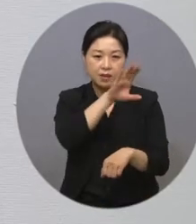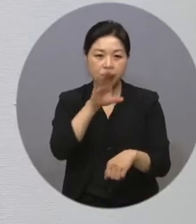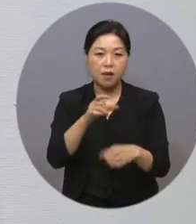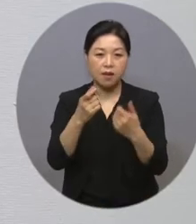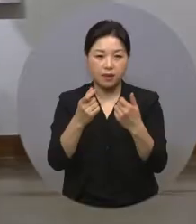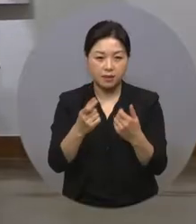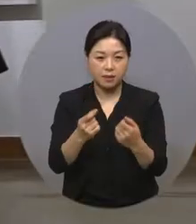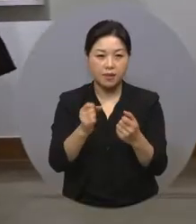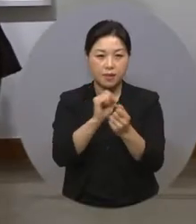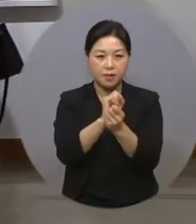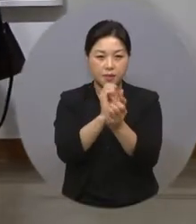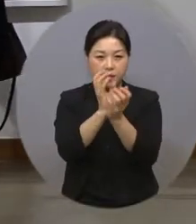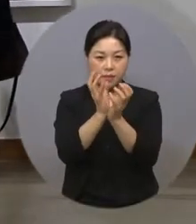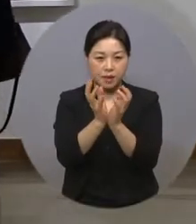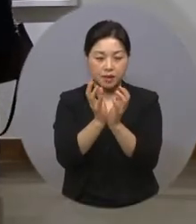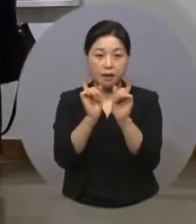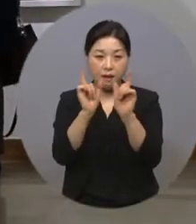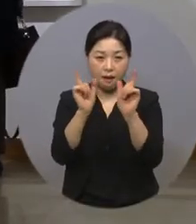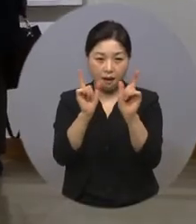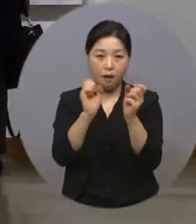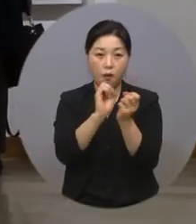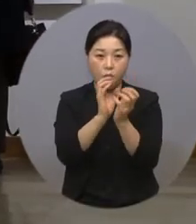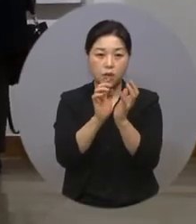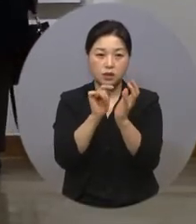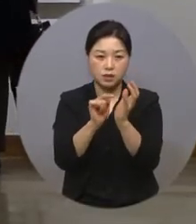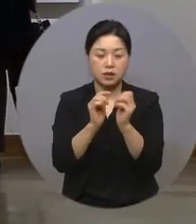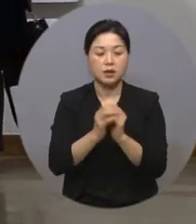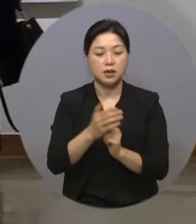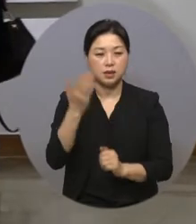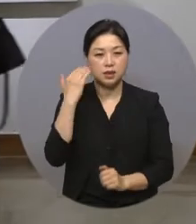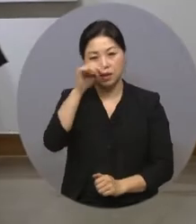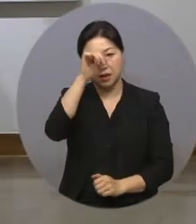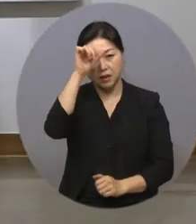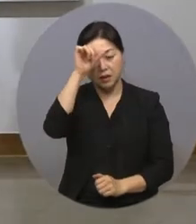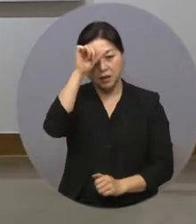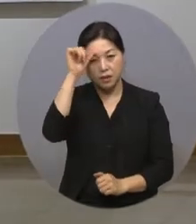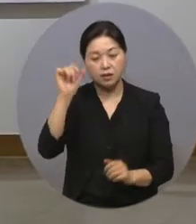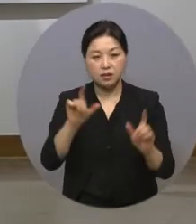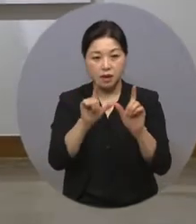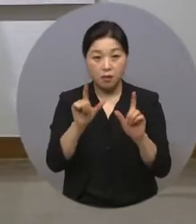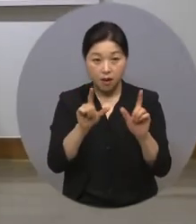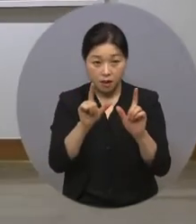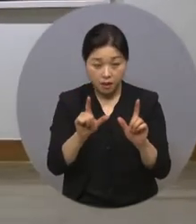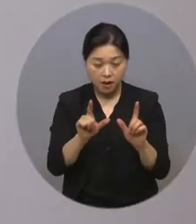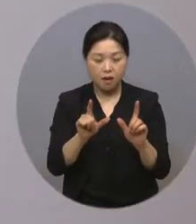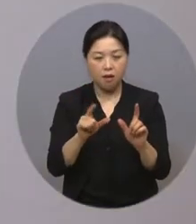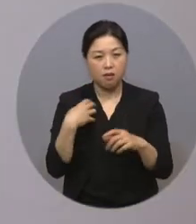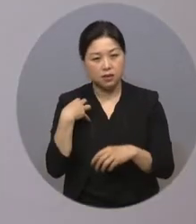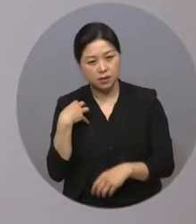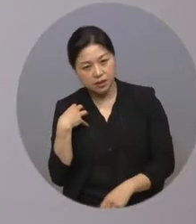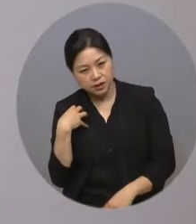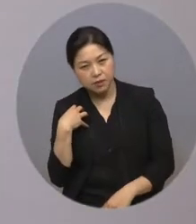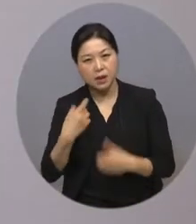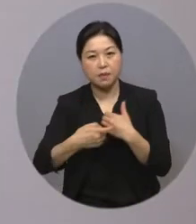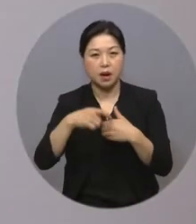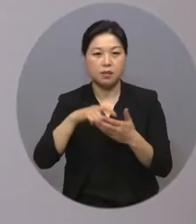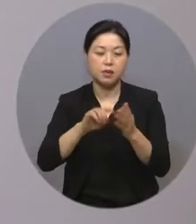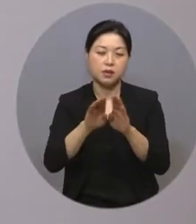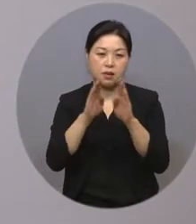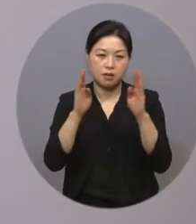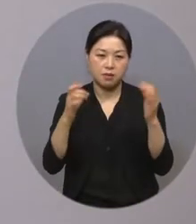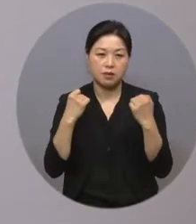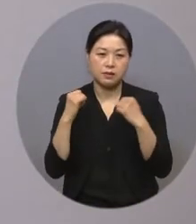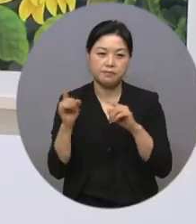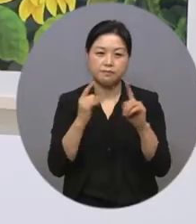작품인 활짝 핀 해바라기 꽃은 지난 삶의 버거운 마음의 문을 열어줘 보는 이로 하여금 새로운 활력이 되고